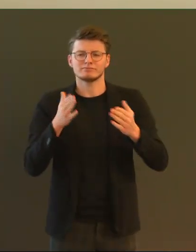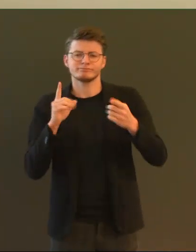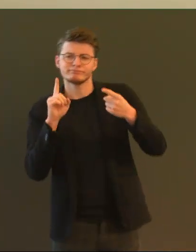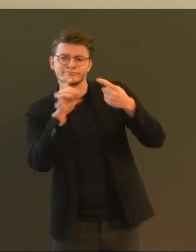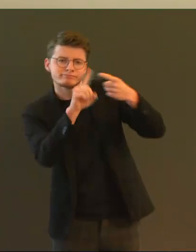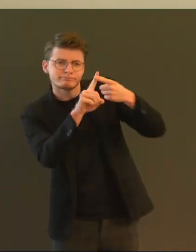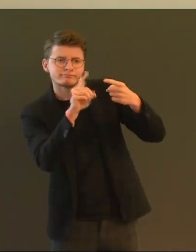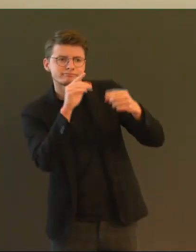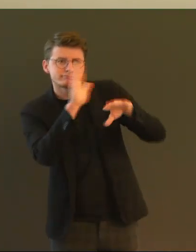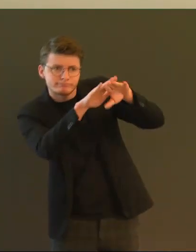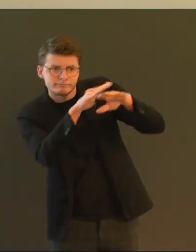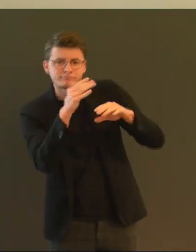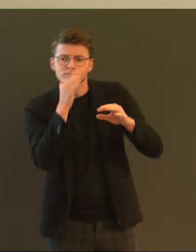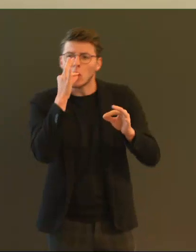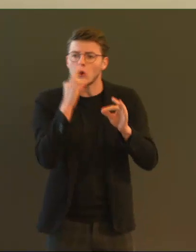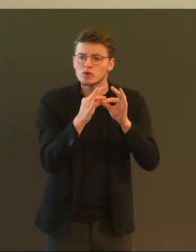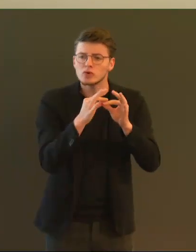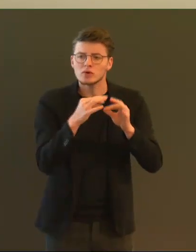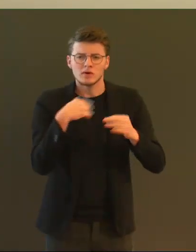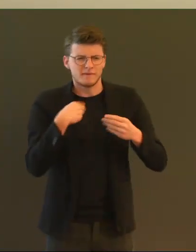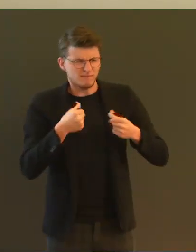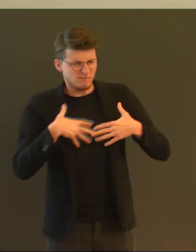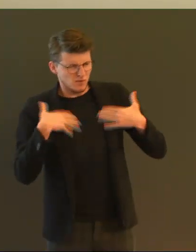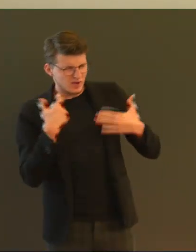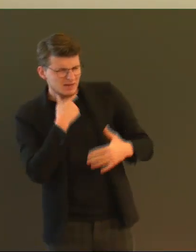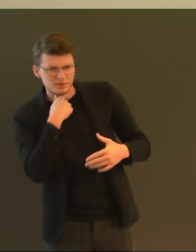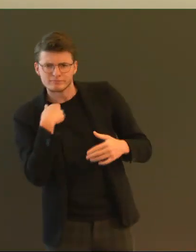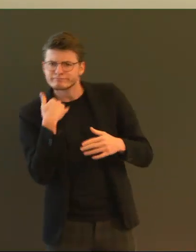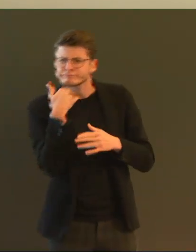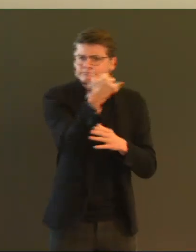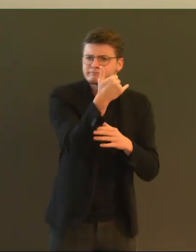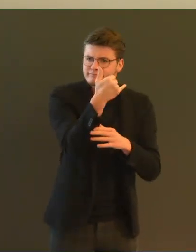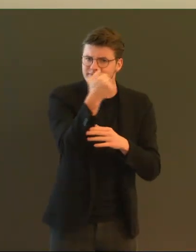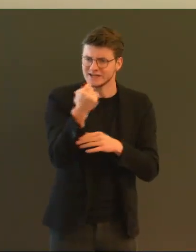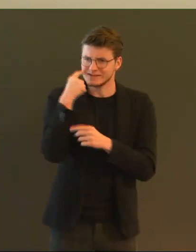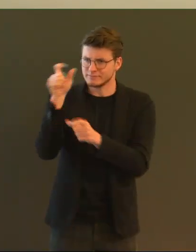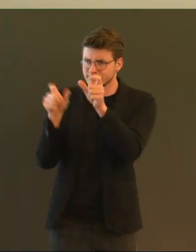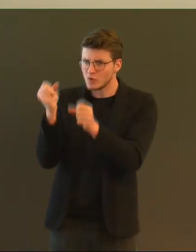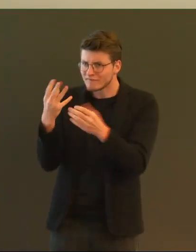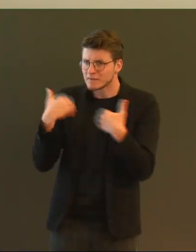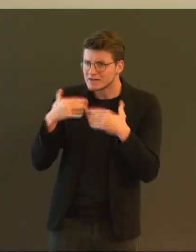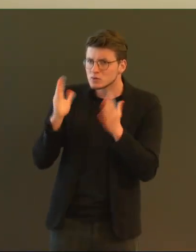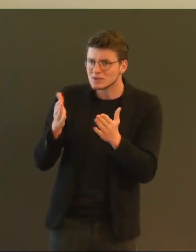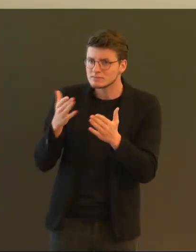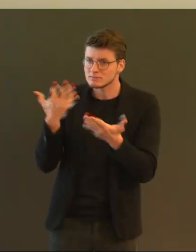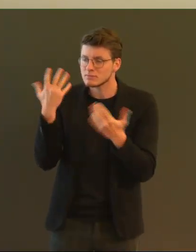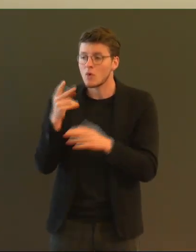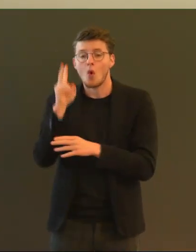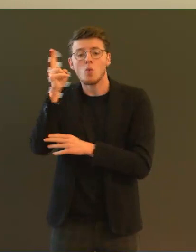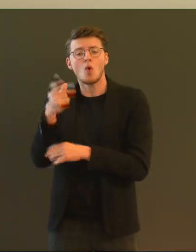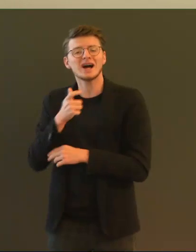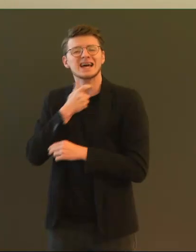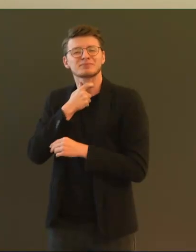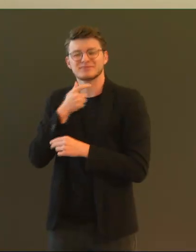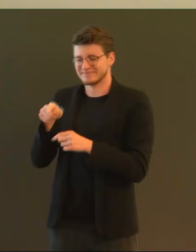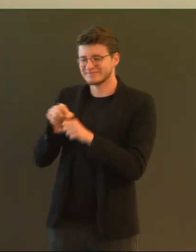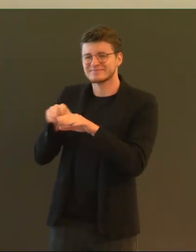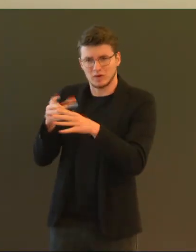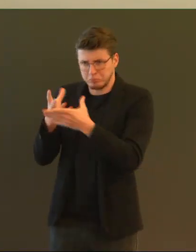geen griepvirus. Dus als mensen griepachtige klachten vertonen, is de kans veel groter dat het gaat om een infectie met